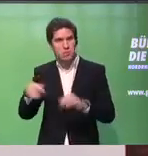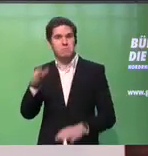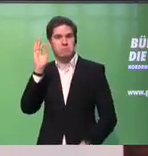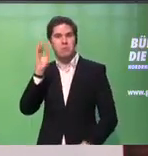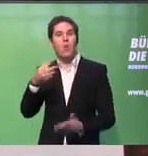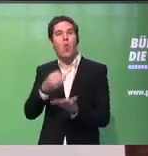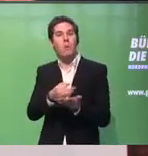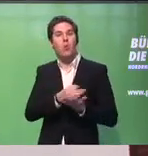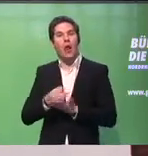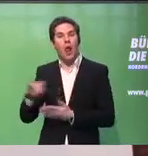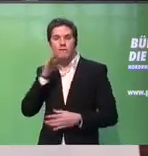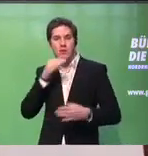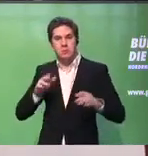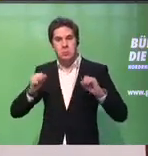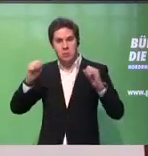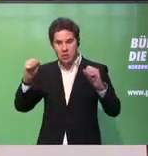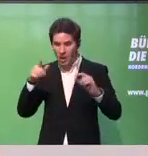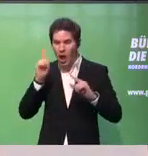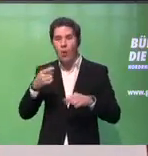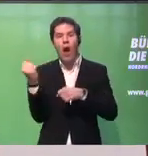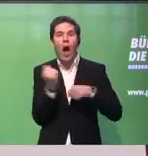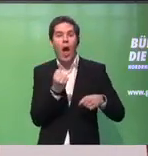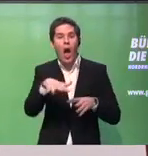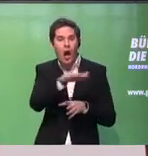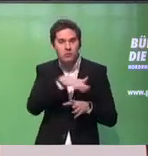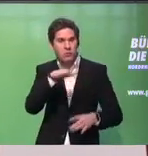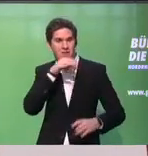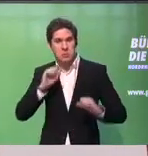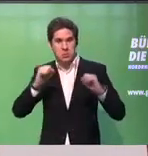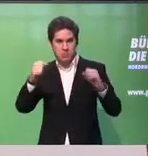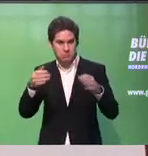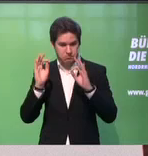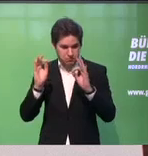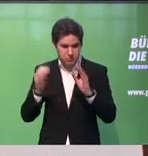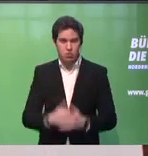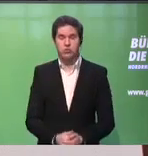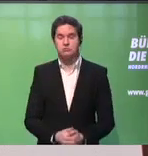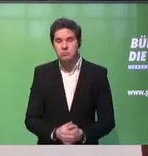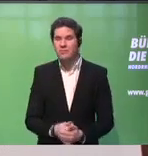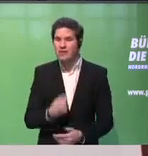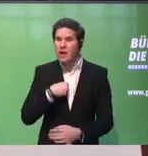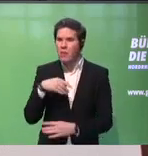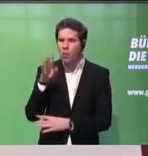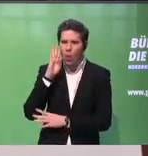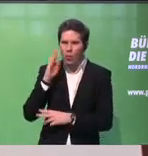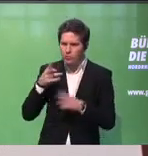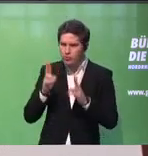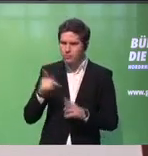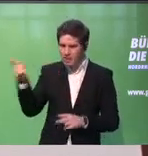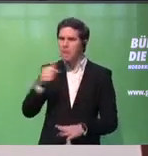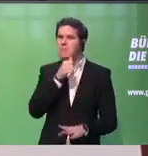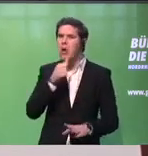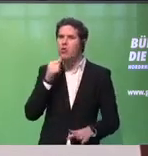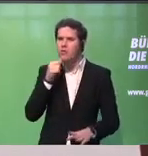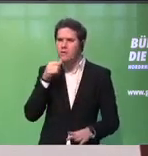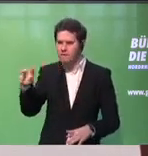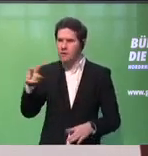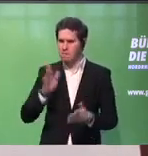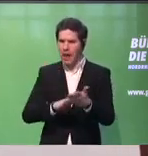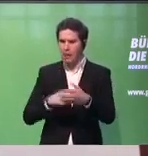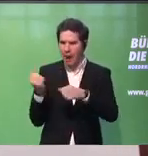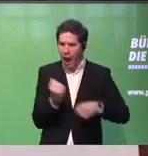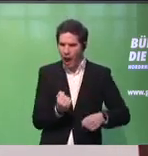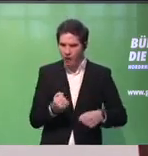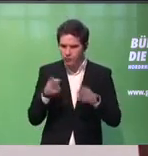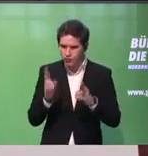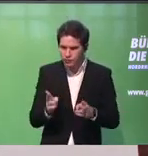Kreisverband auch in Aachen sehr aktiv und ich habe gehört, auch du bleibst in Aachen dann auch beruflich, da gibt es eine neue Zukunft